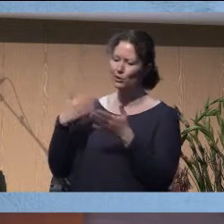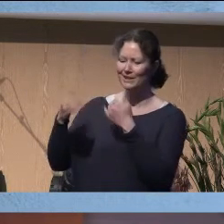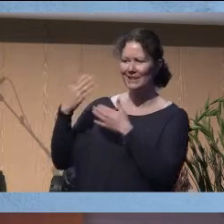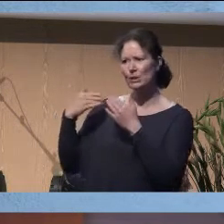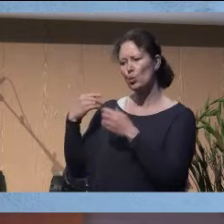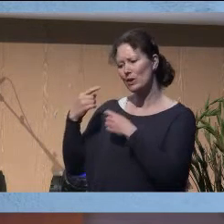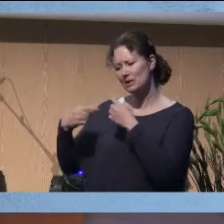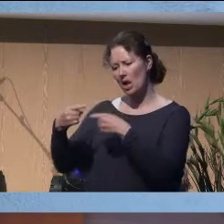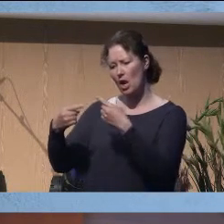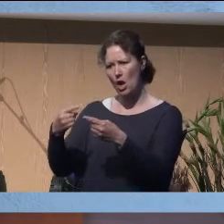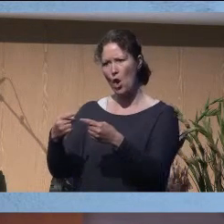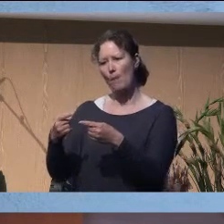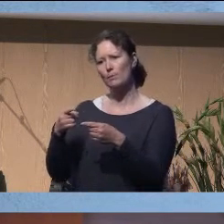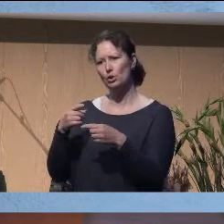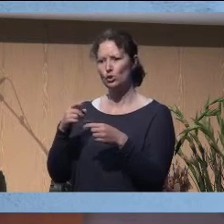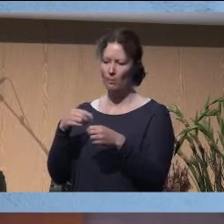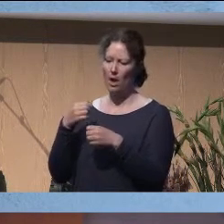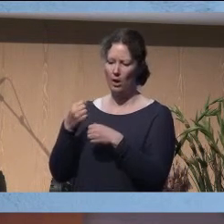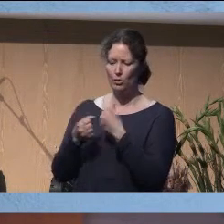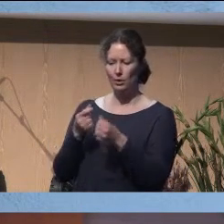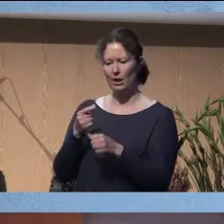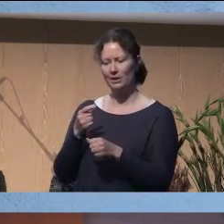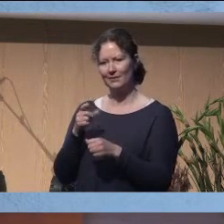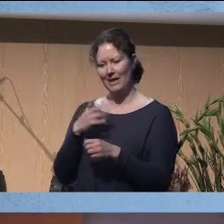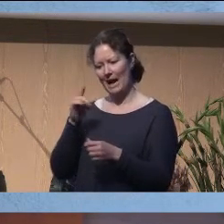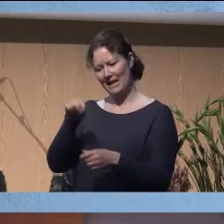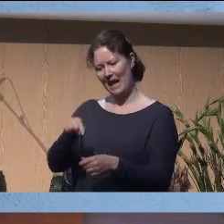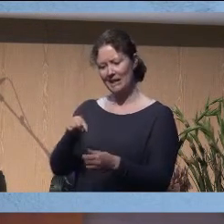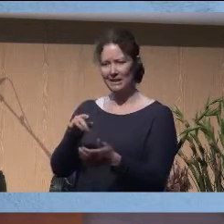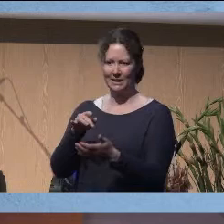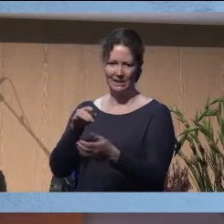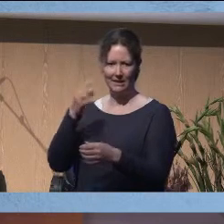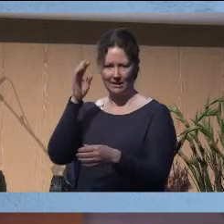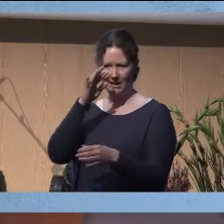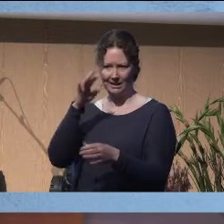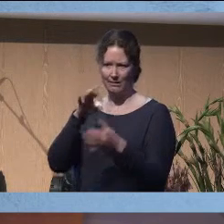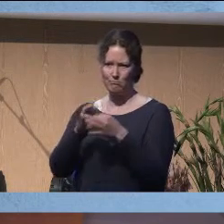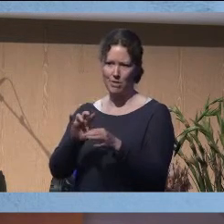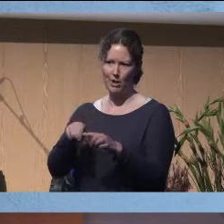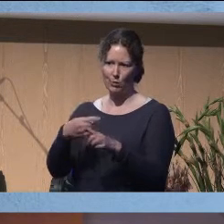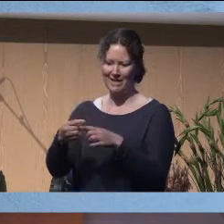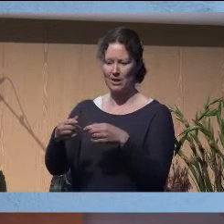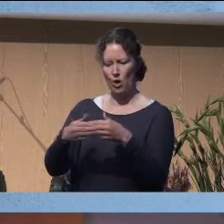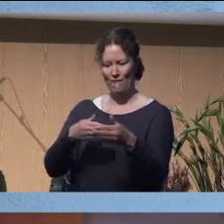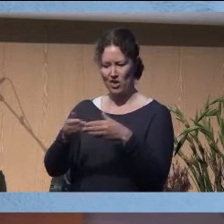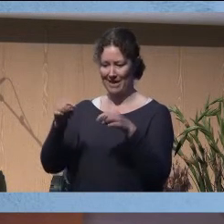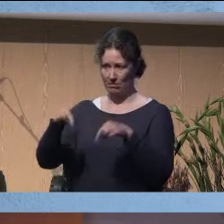løp som har brakt oss der vi I tenkningen om recovery I dag. Men